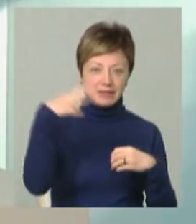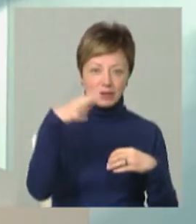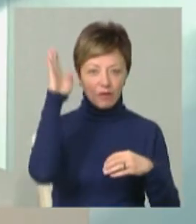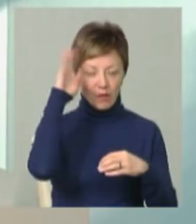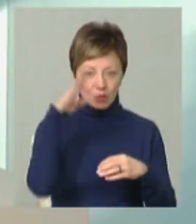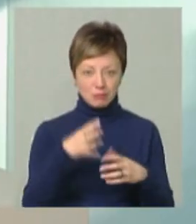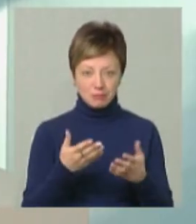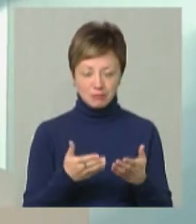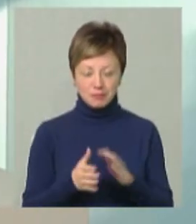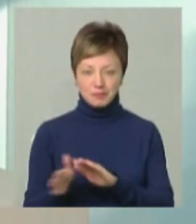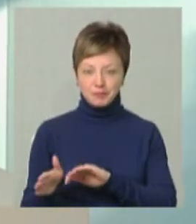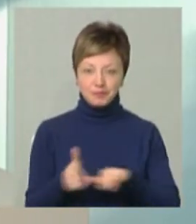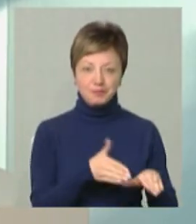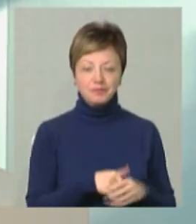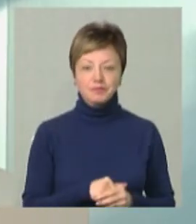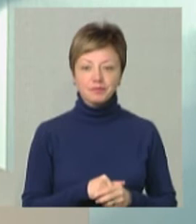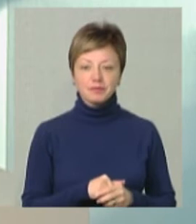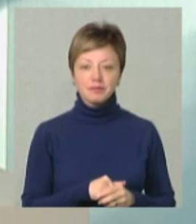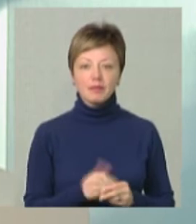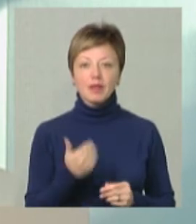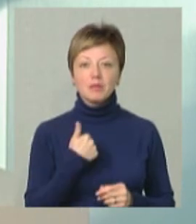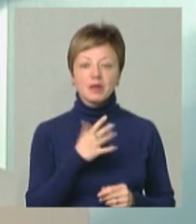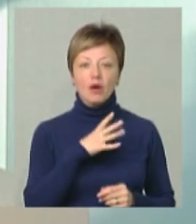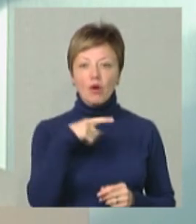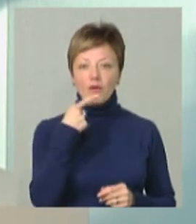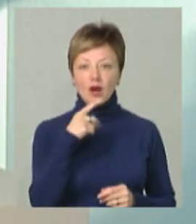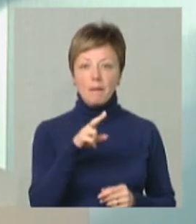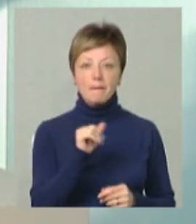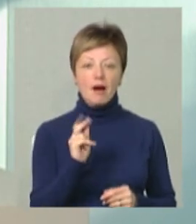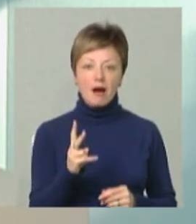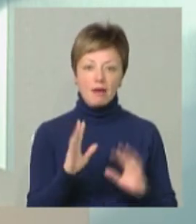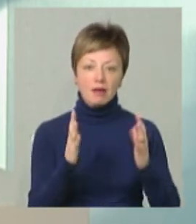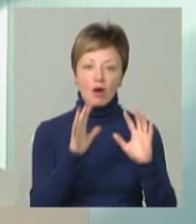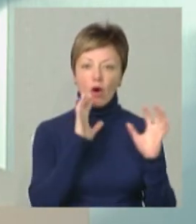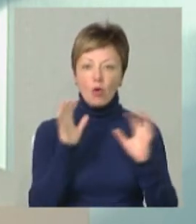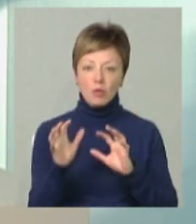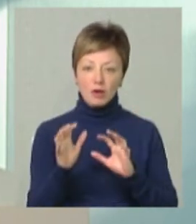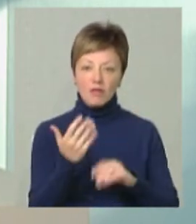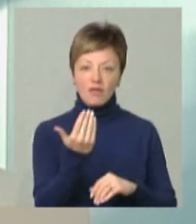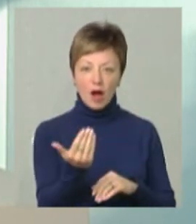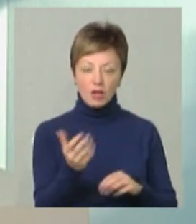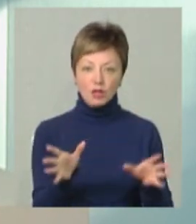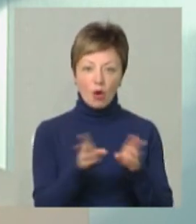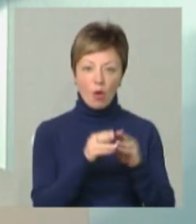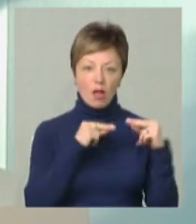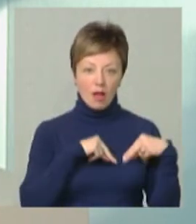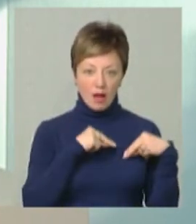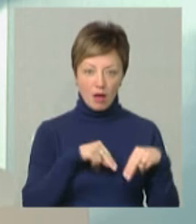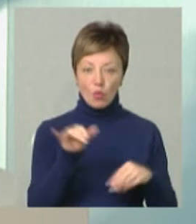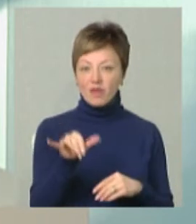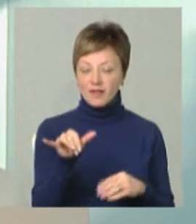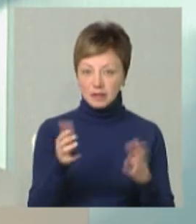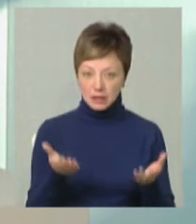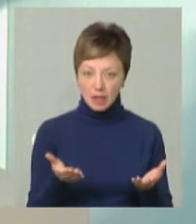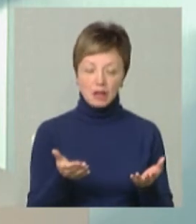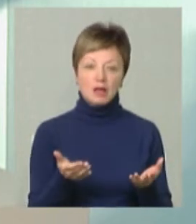вами говорили про такі парки, якими опікуються ваші колеги в